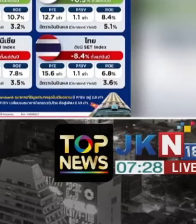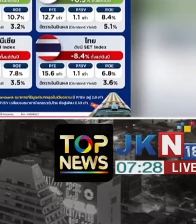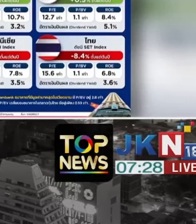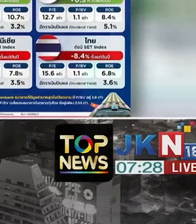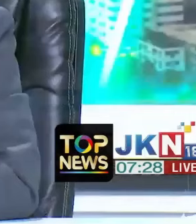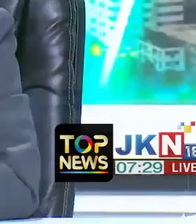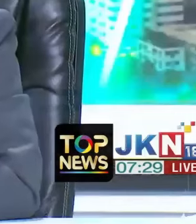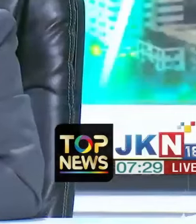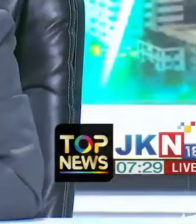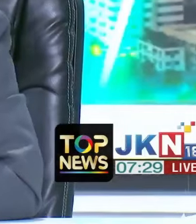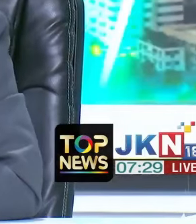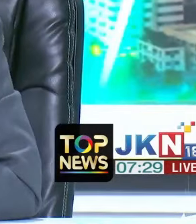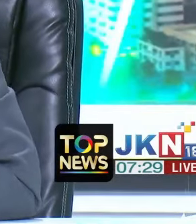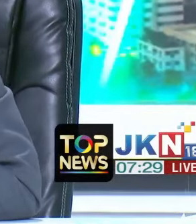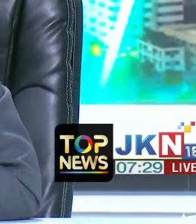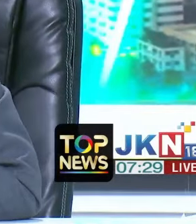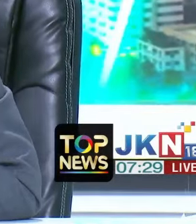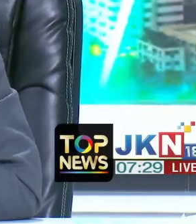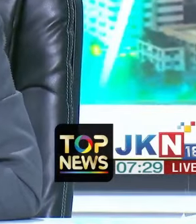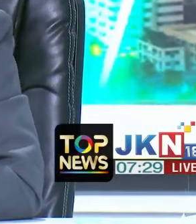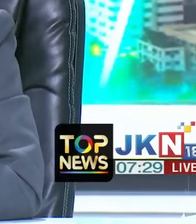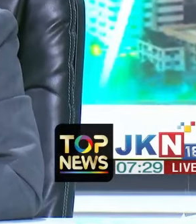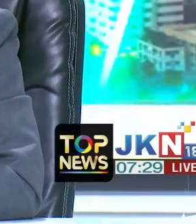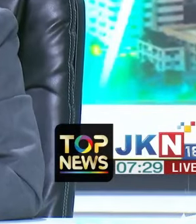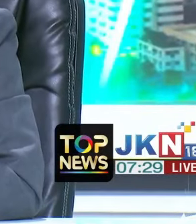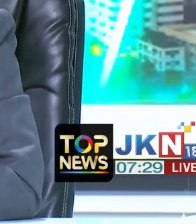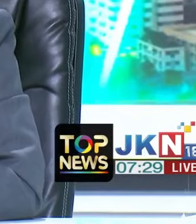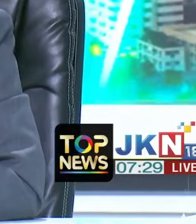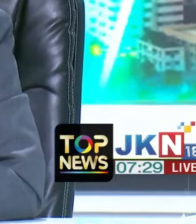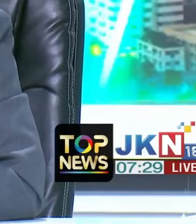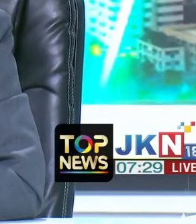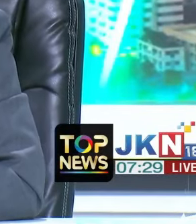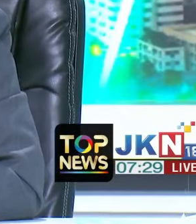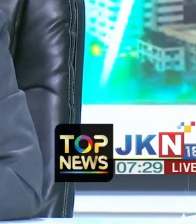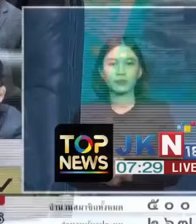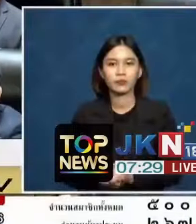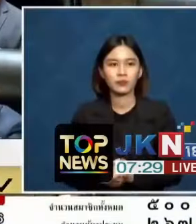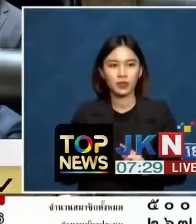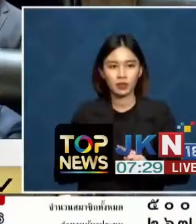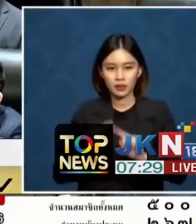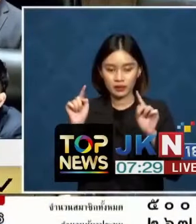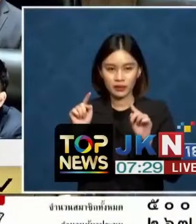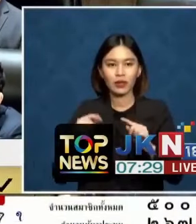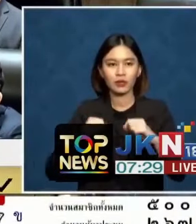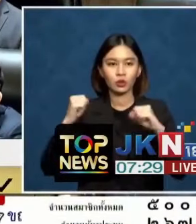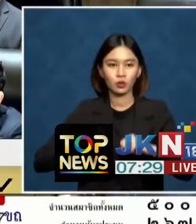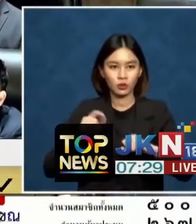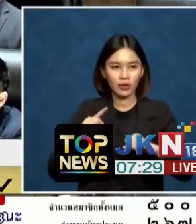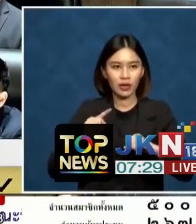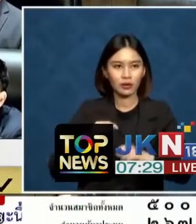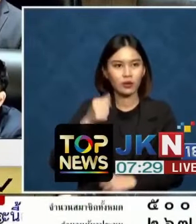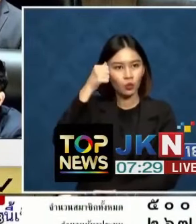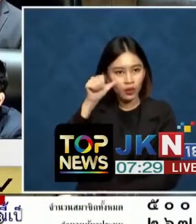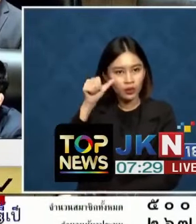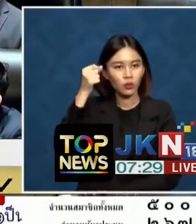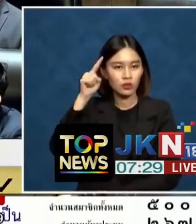วันแรกใช้เวลากันกว่า13ชั่วโมงนะครับเมื่อวานนี้จนถึง 16:30ประธานเนี่ยถึงสั่งพัก